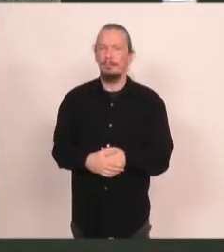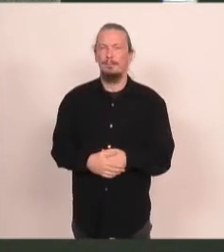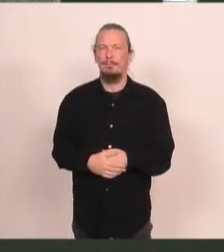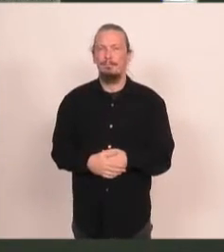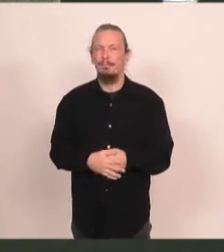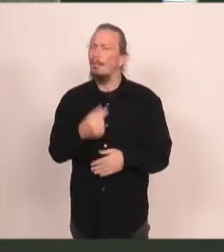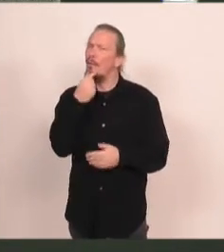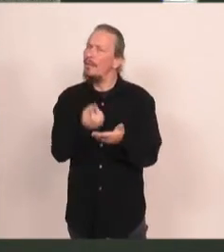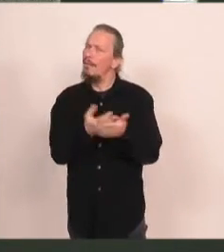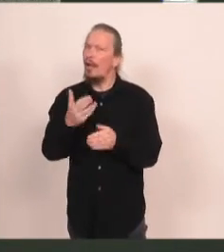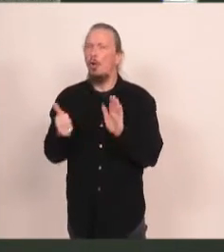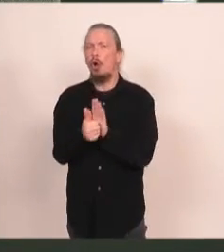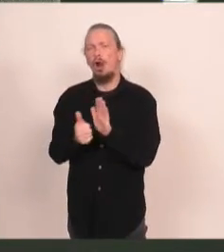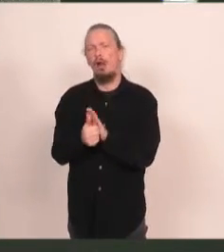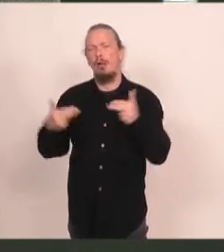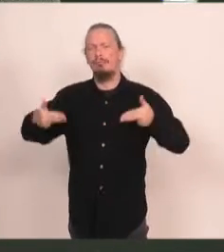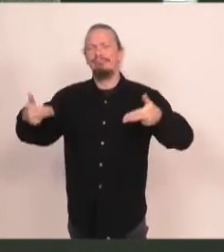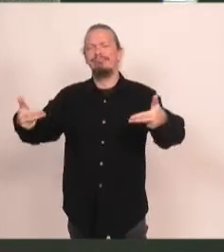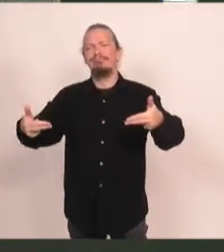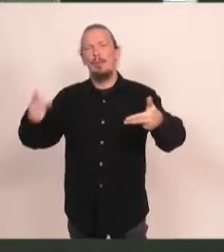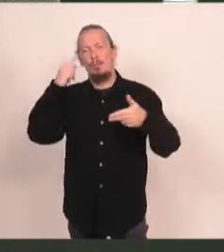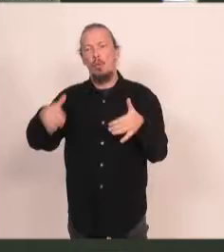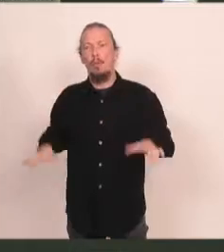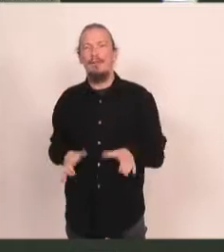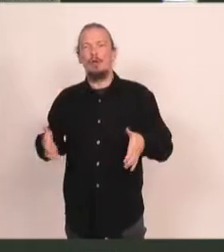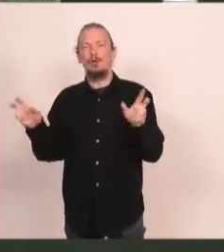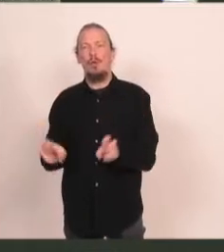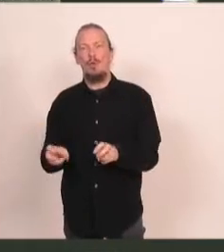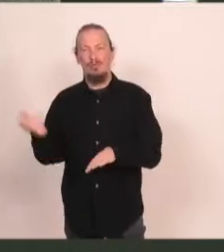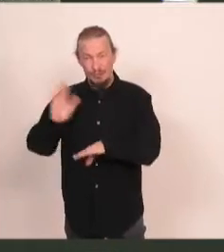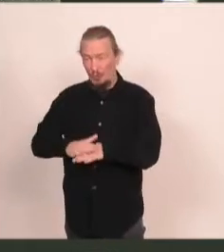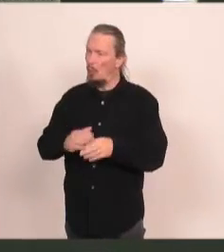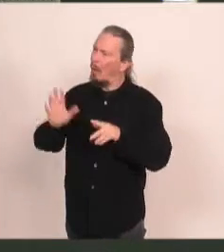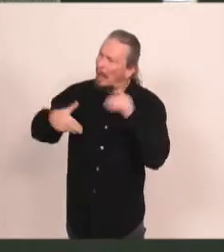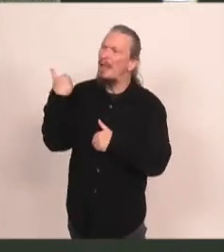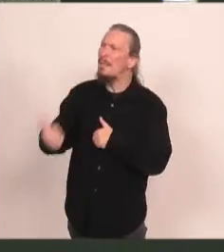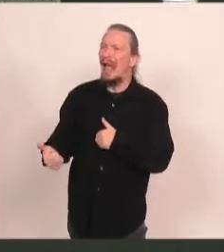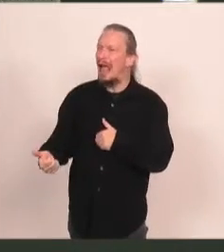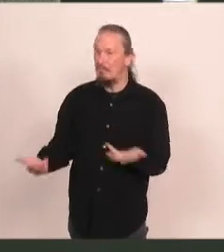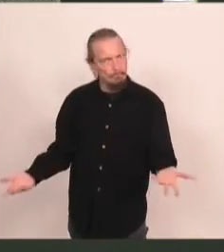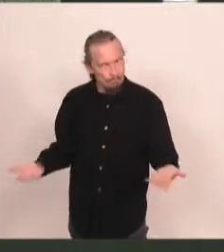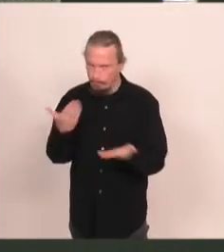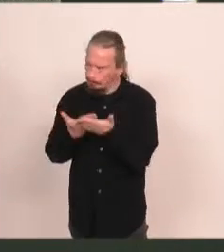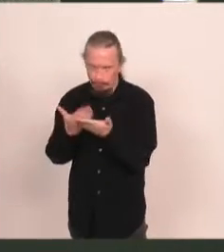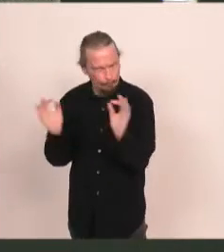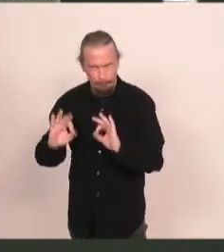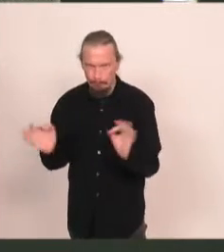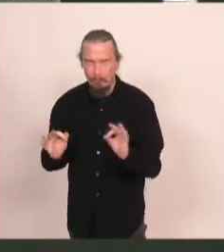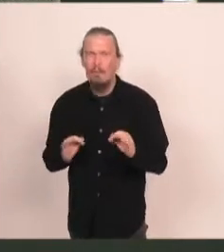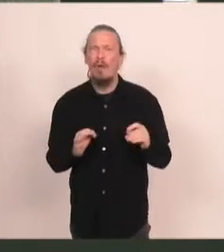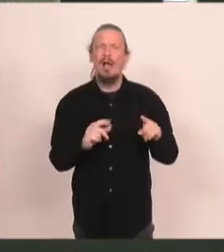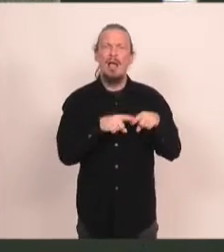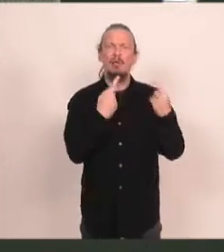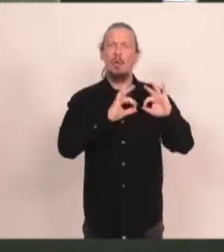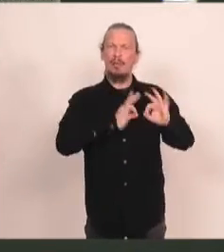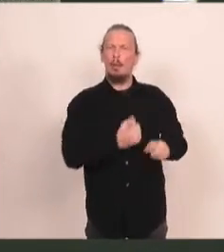que le rôle de la vidéosurveillance dans la prévention n'est pas du tout avéré, pas même dans la dissuasion. Je vous renvoie au rapport de la Cour des comptes